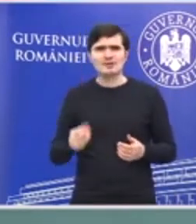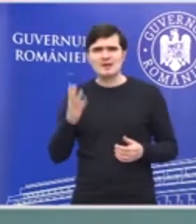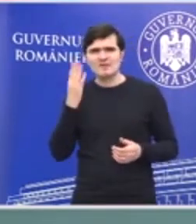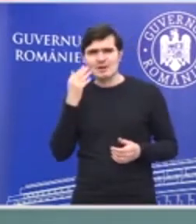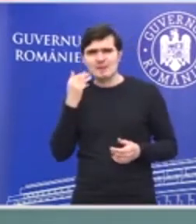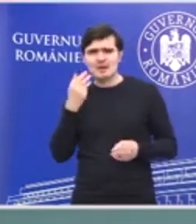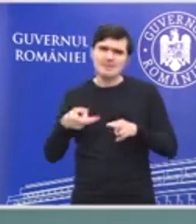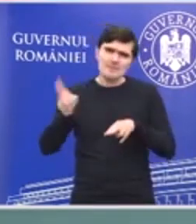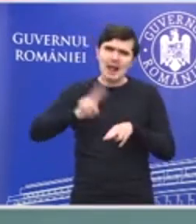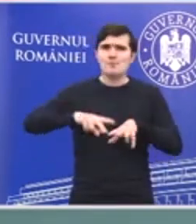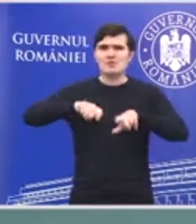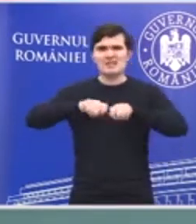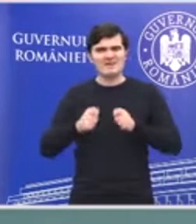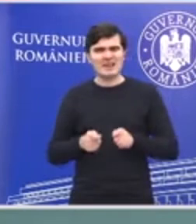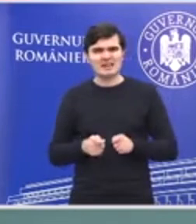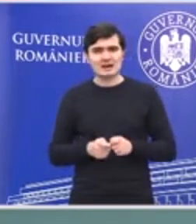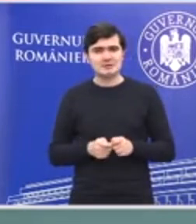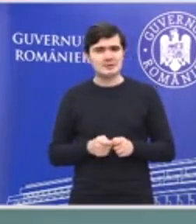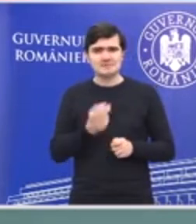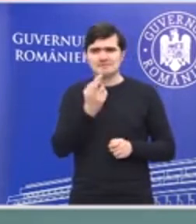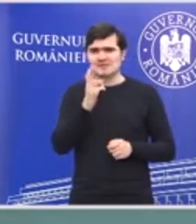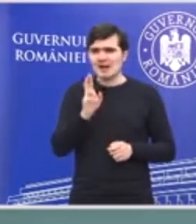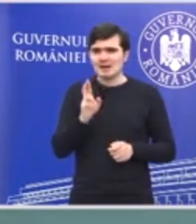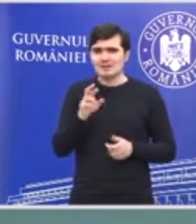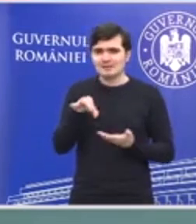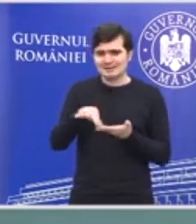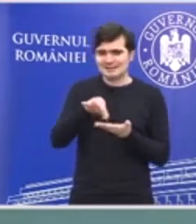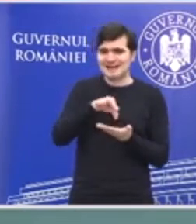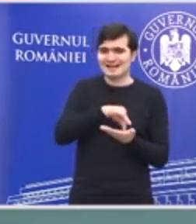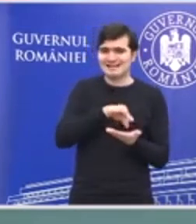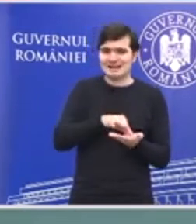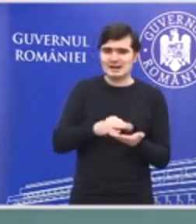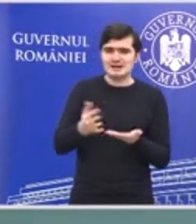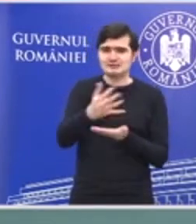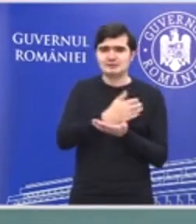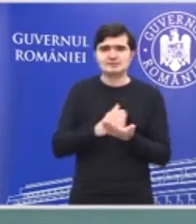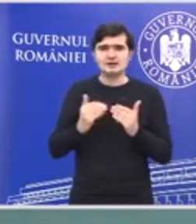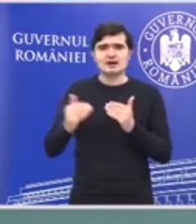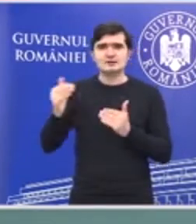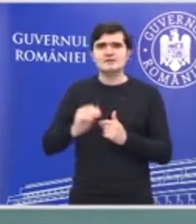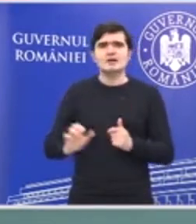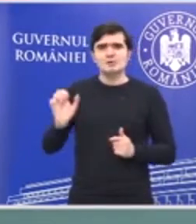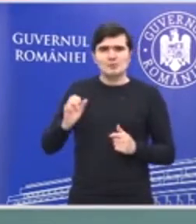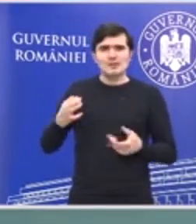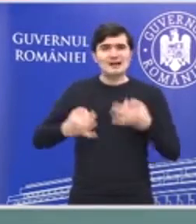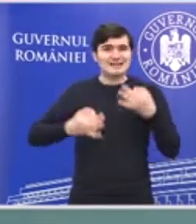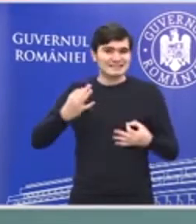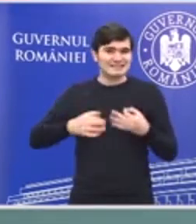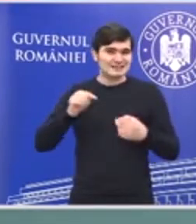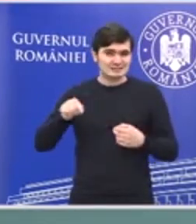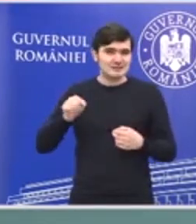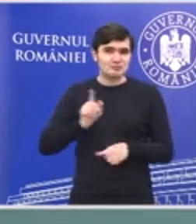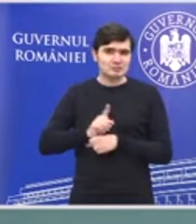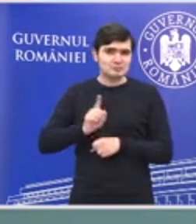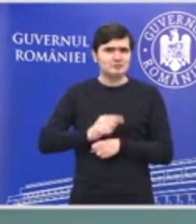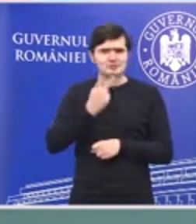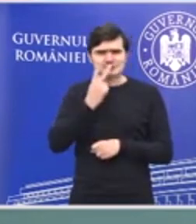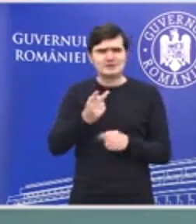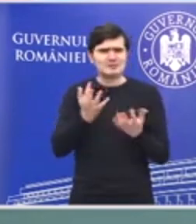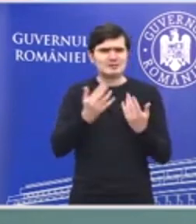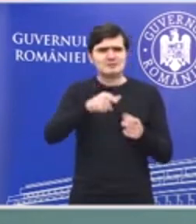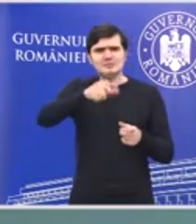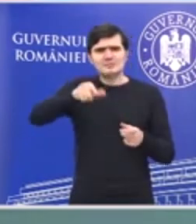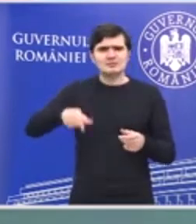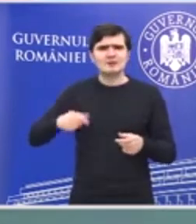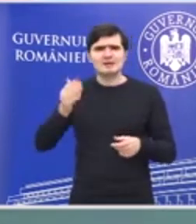frecvent afectate. Însă, datele cumulate la nivel european analizează și acest aspect. Să vedem câte persoane de sex feminin au